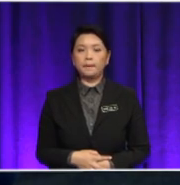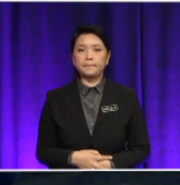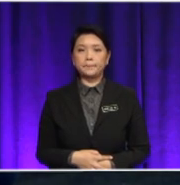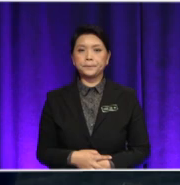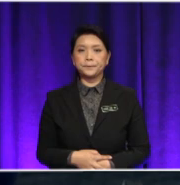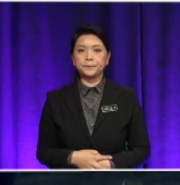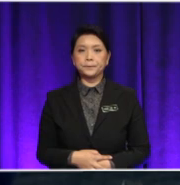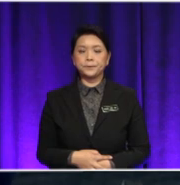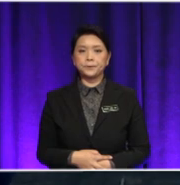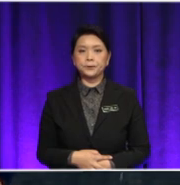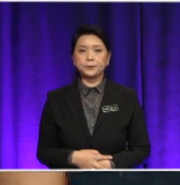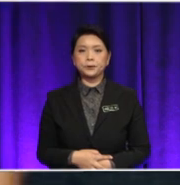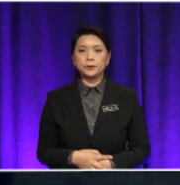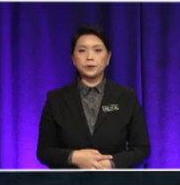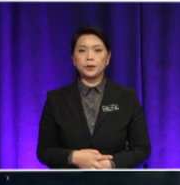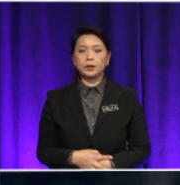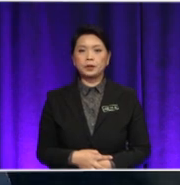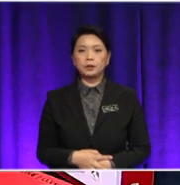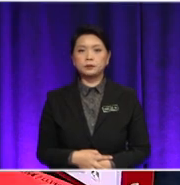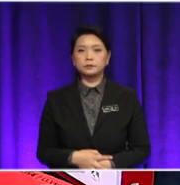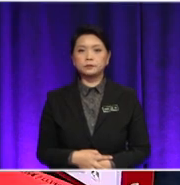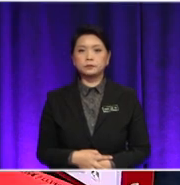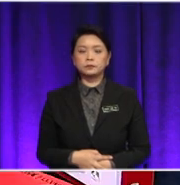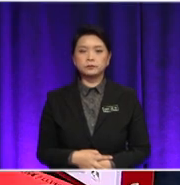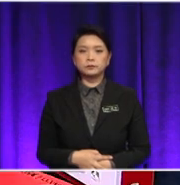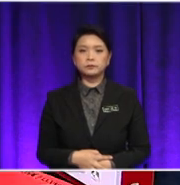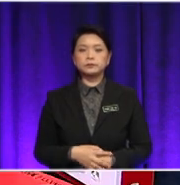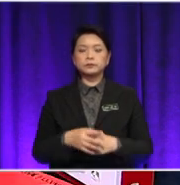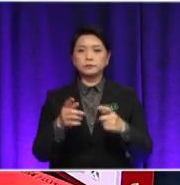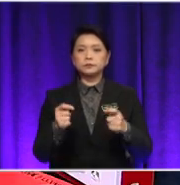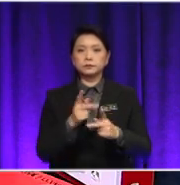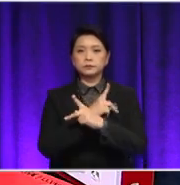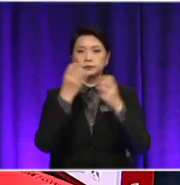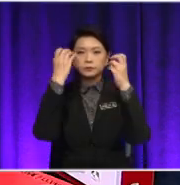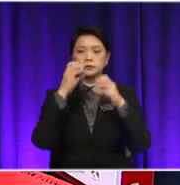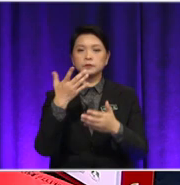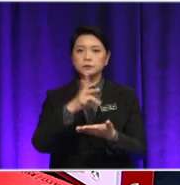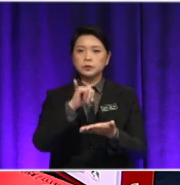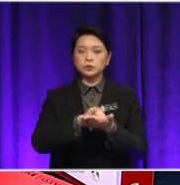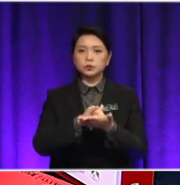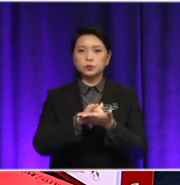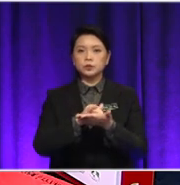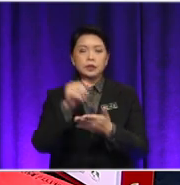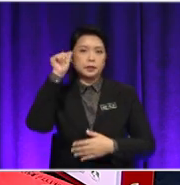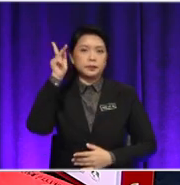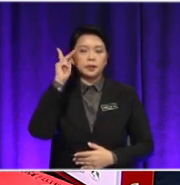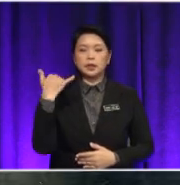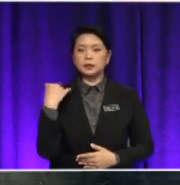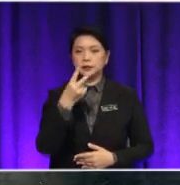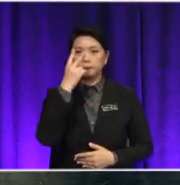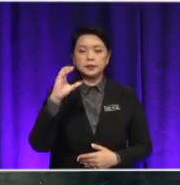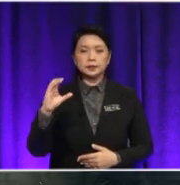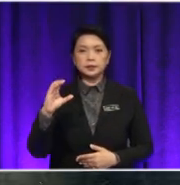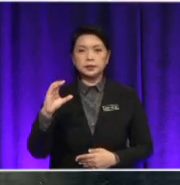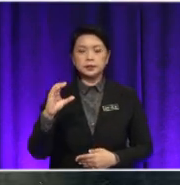kecil itu. Baik. Tisu kecil itu. Okey, faham cikgu. Okey, terima kasih cikgu. Okey, tu seterusnya saya nampak C cikgu. Okey,